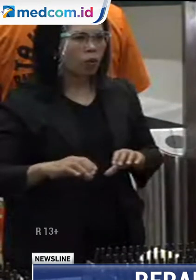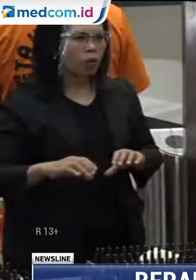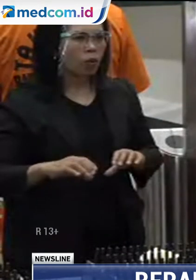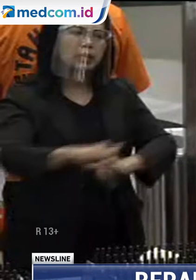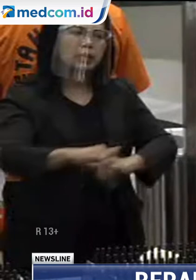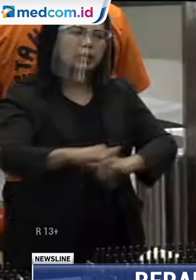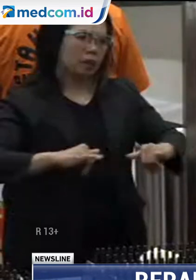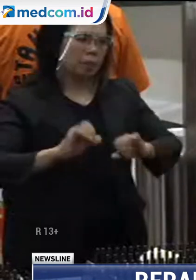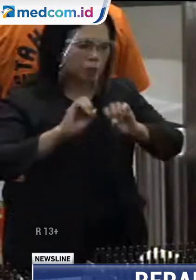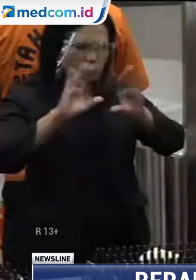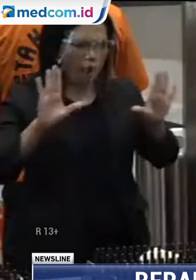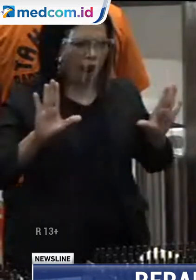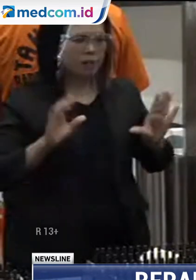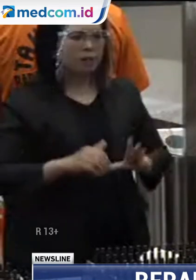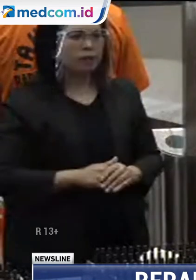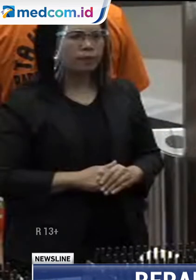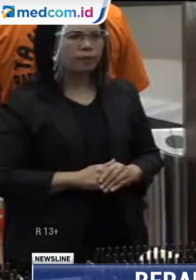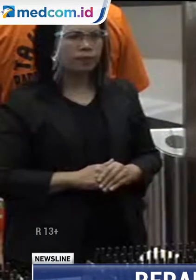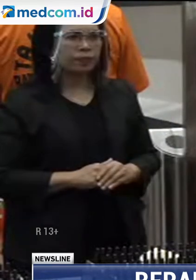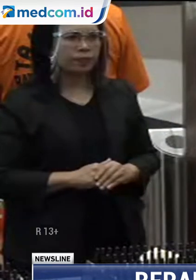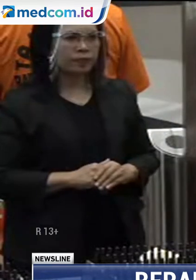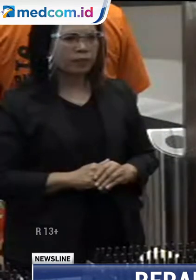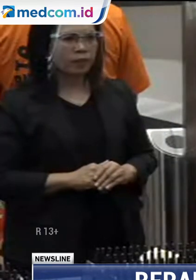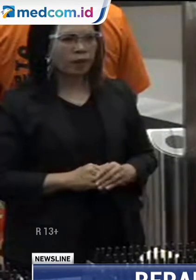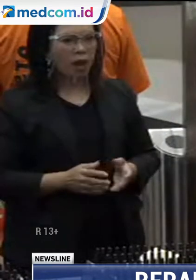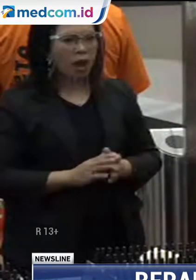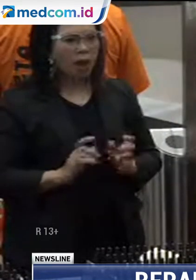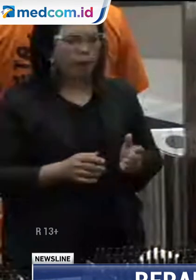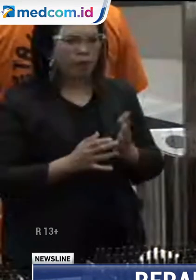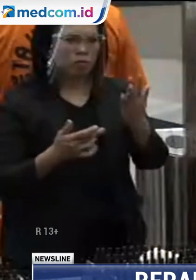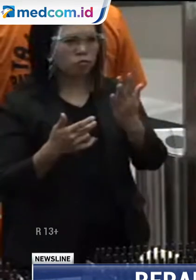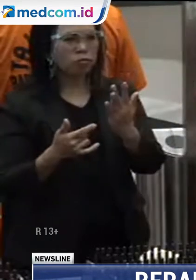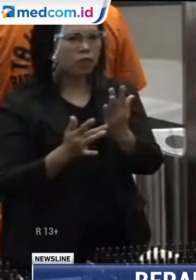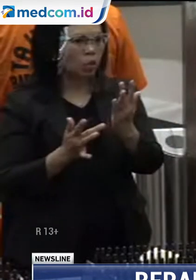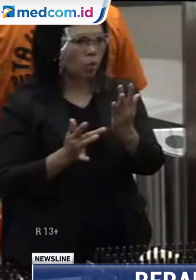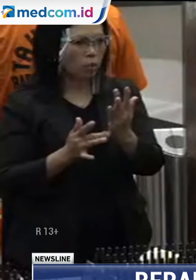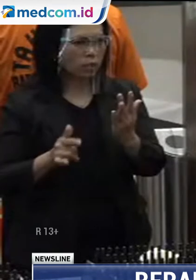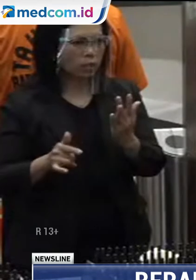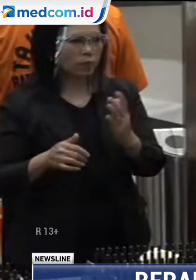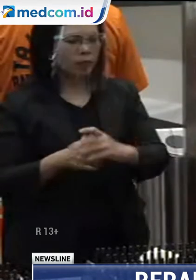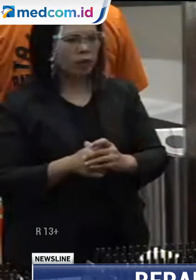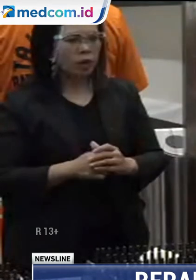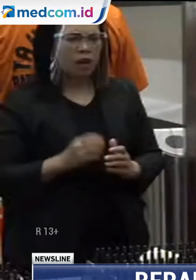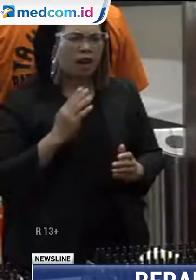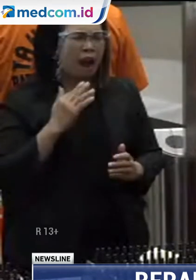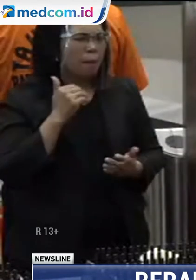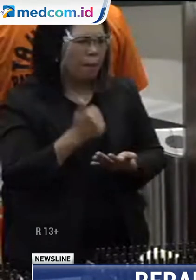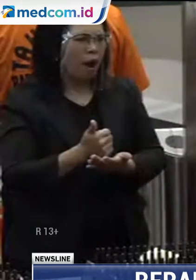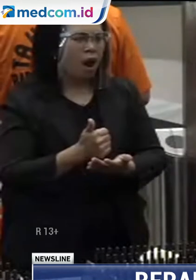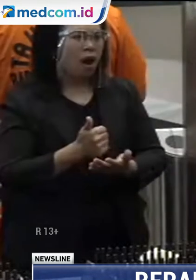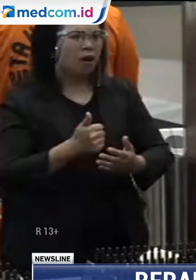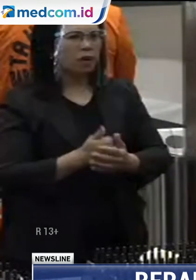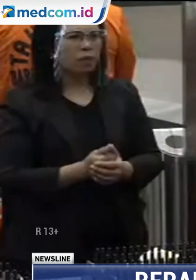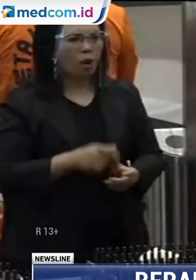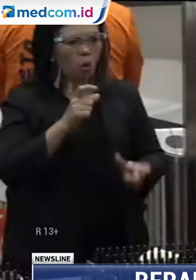bersama-sama. Kenapa? Karena namanya juga elektronik menggunakan teknologi, sangat mudah bagi para